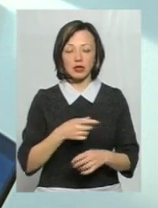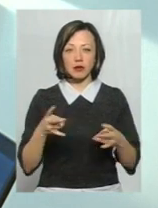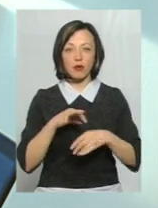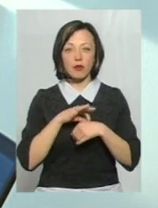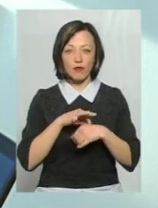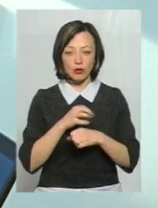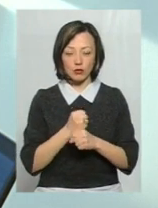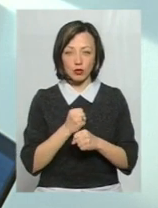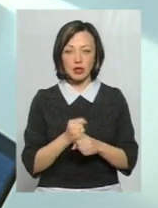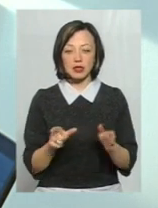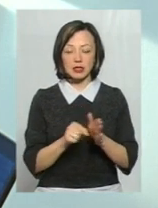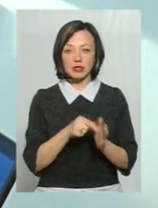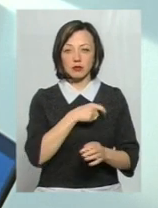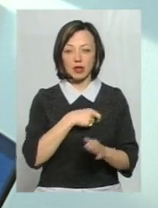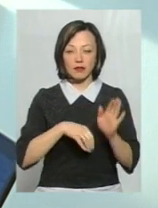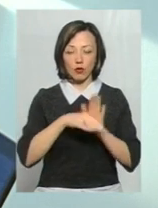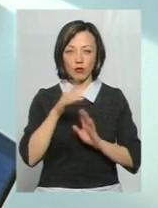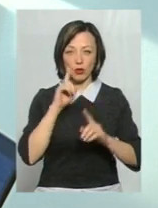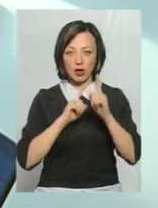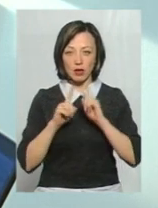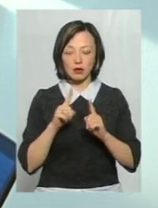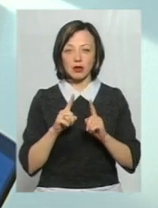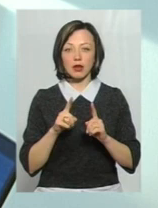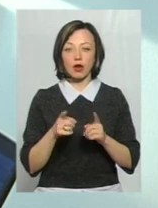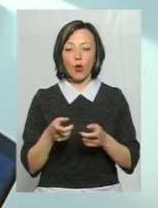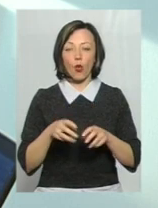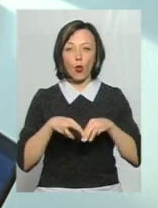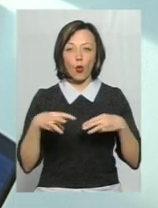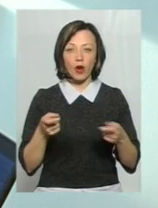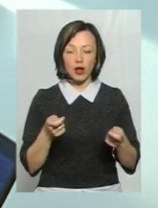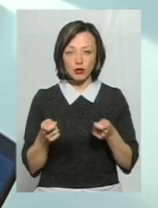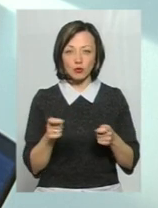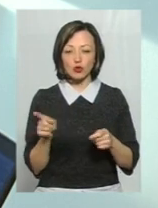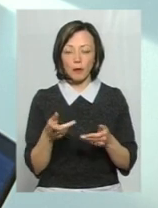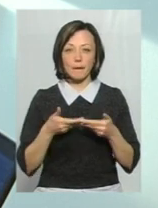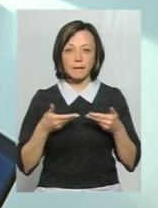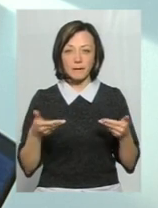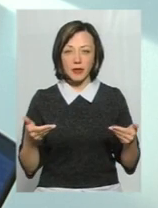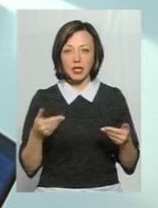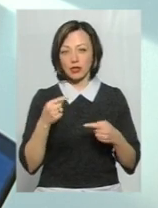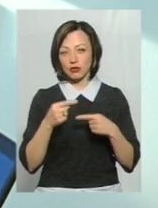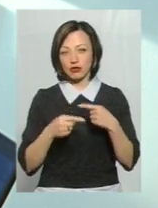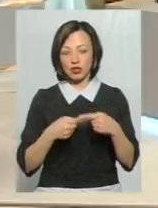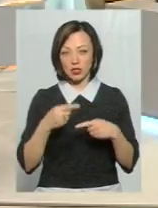проводити, проводити з депутатами Верховної Ради, проводити депутати з урядом, щоб ми, відповідно,